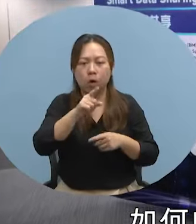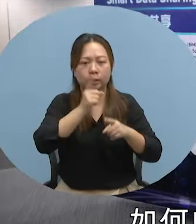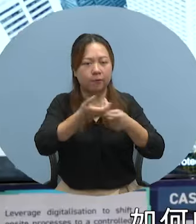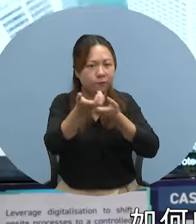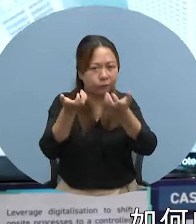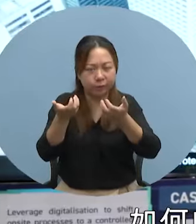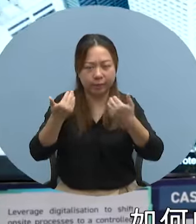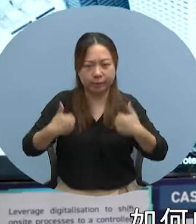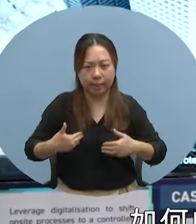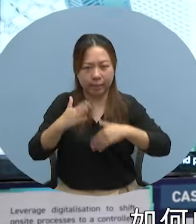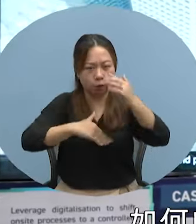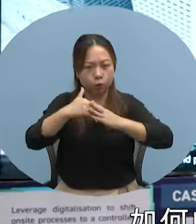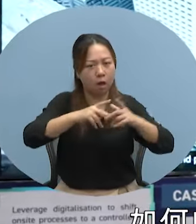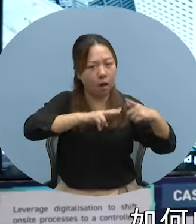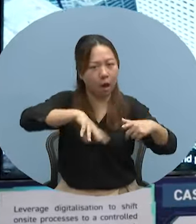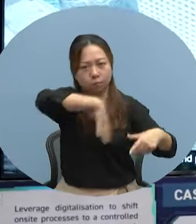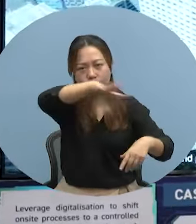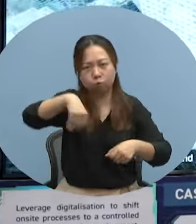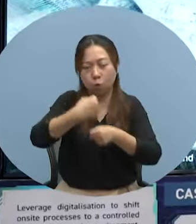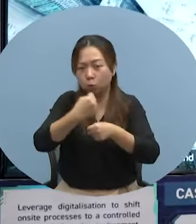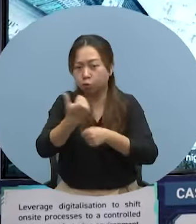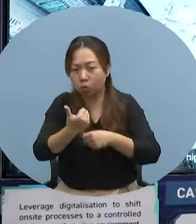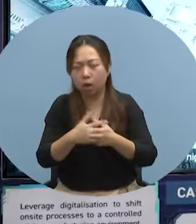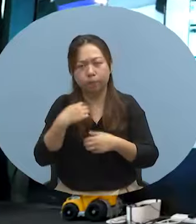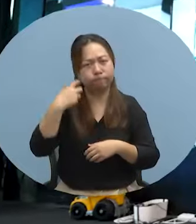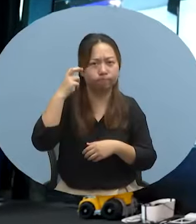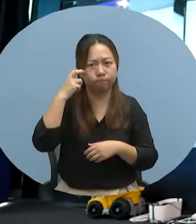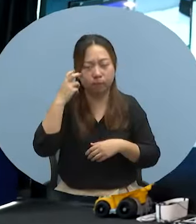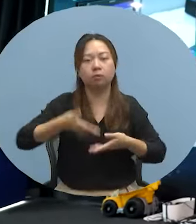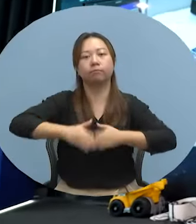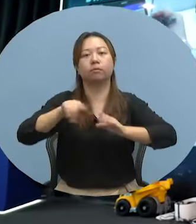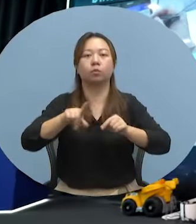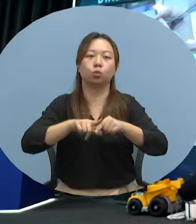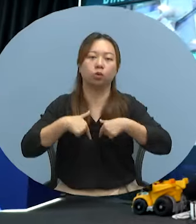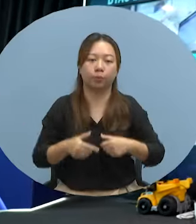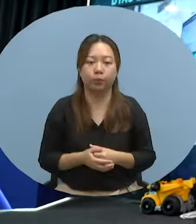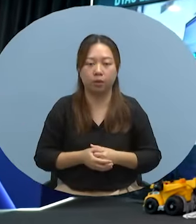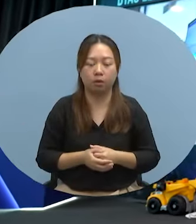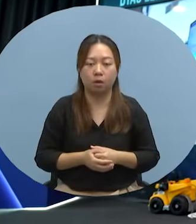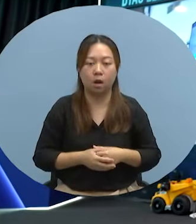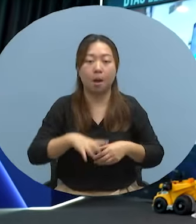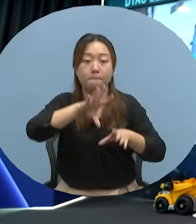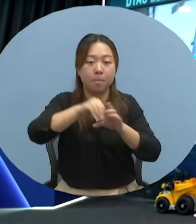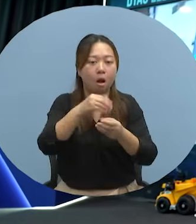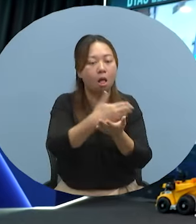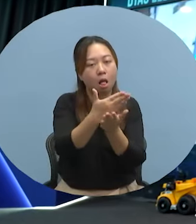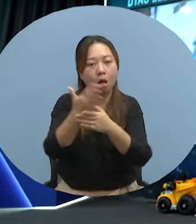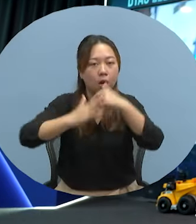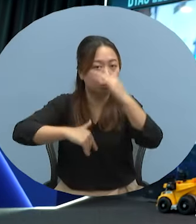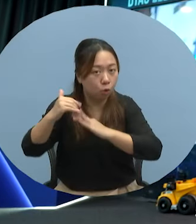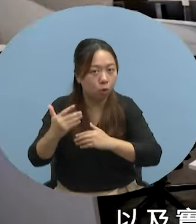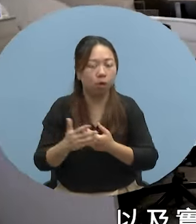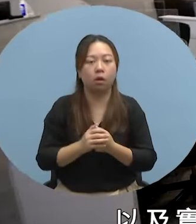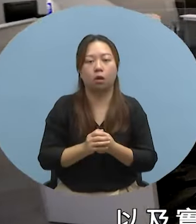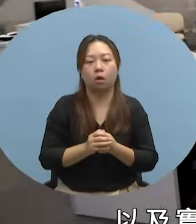身的技术可以介绍到给整个业界呢？我们就想想，不如我们就成立这个中心，里面就包括了不同的数码分身的技